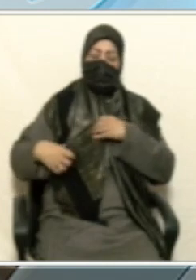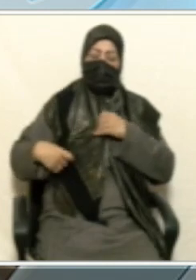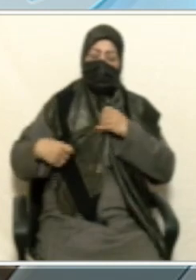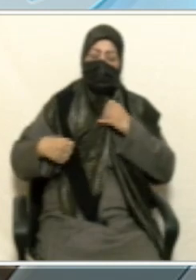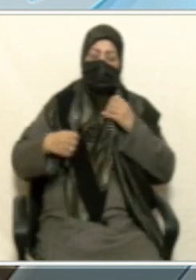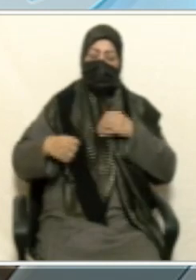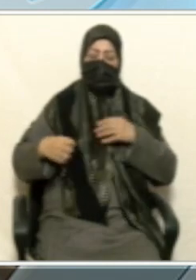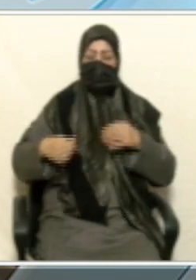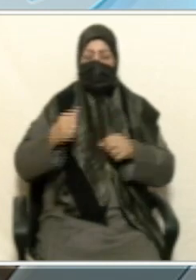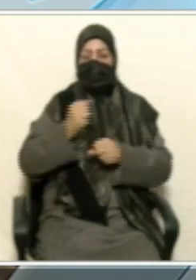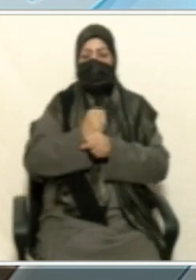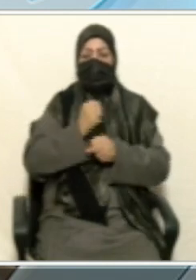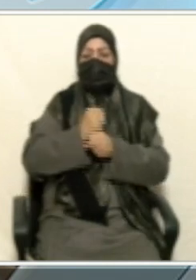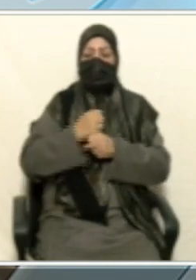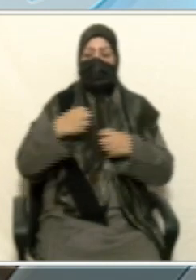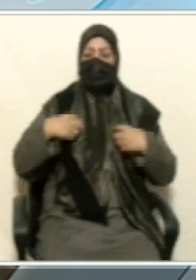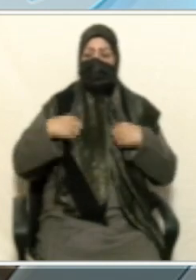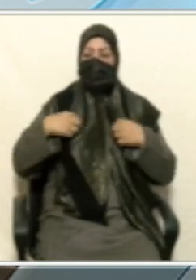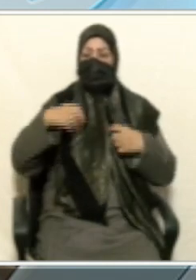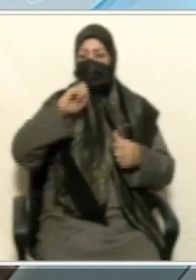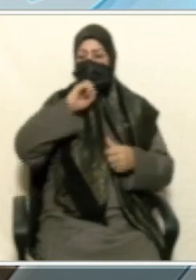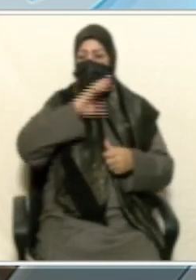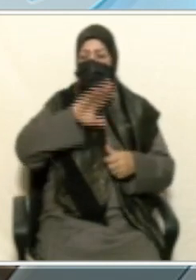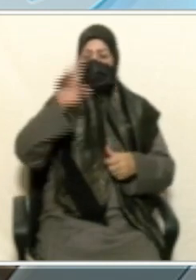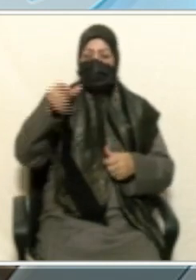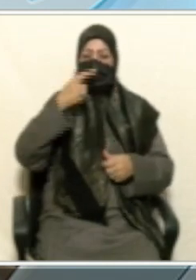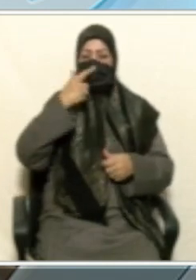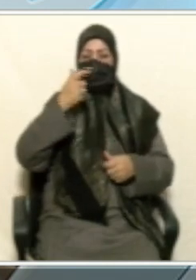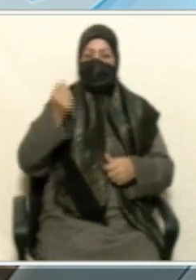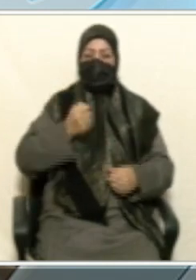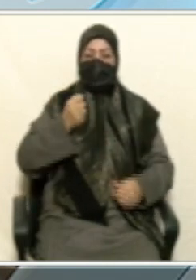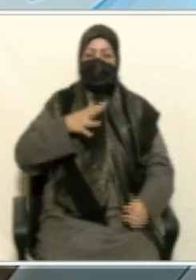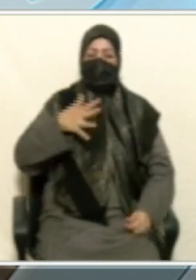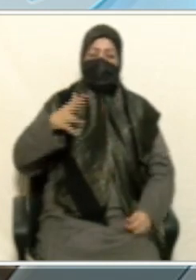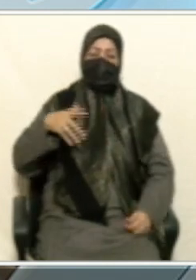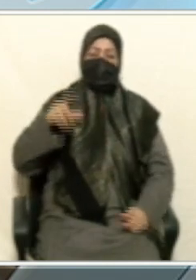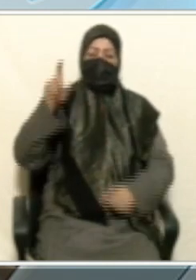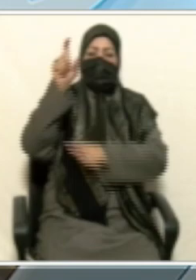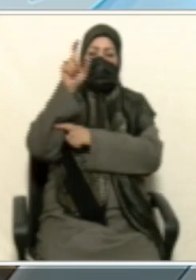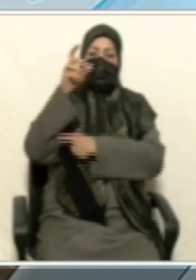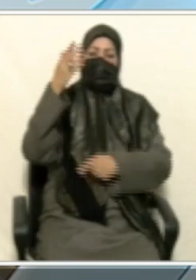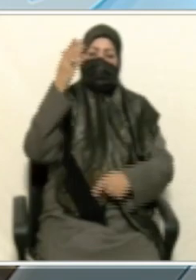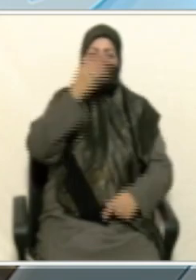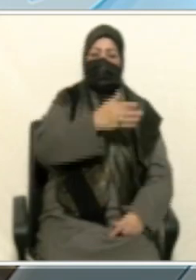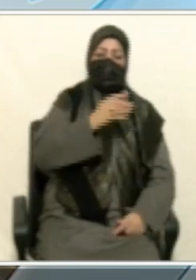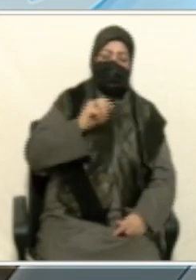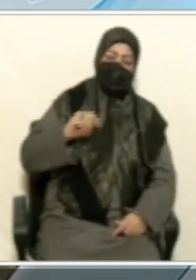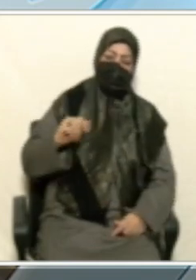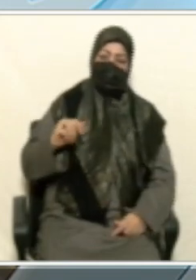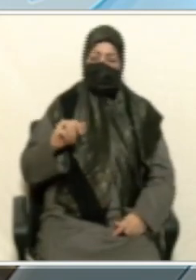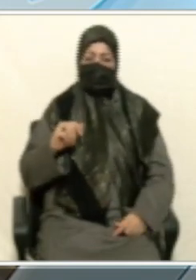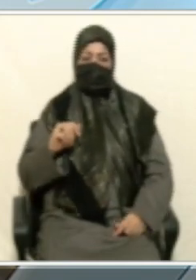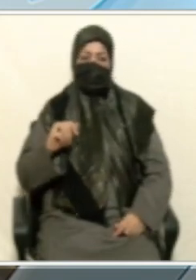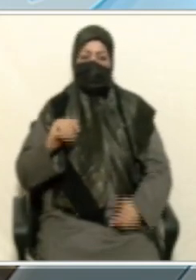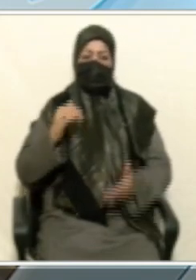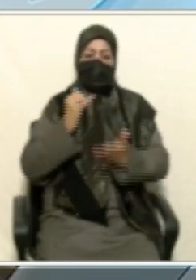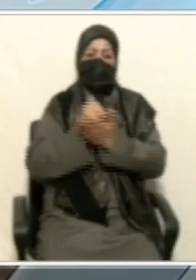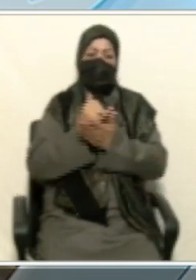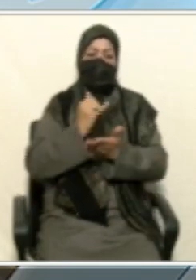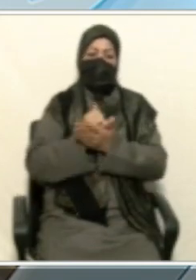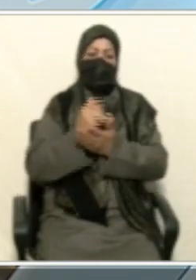التي تفوح منها الروائح ليصلي في المسجد، فما حكم هذا؟ النبي صلى الله عليه